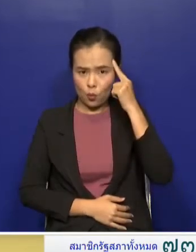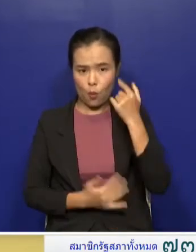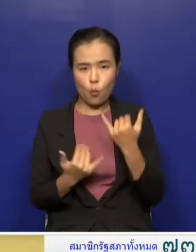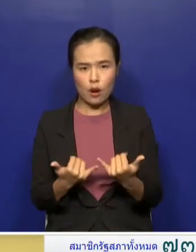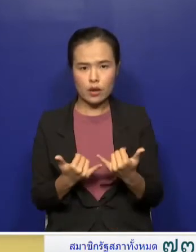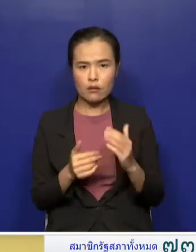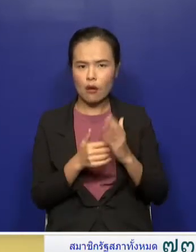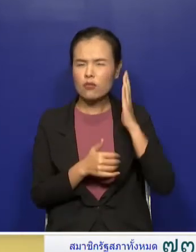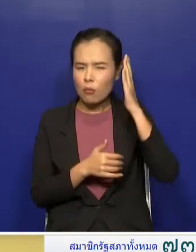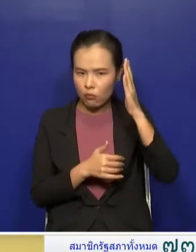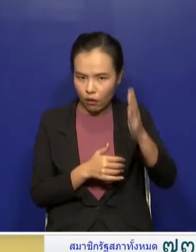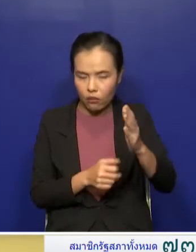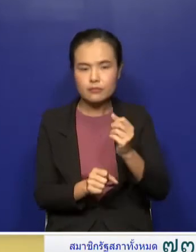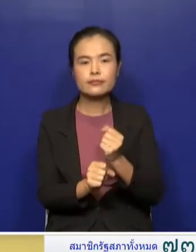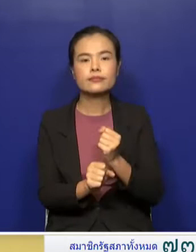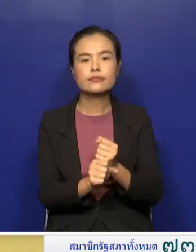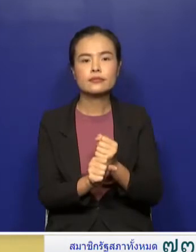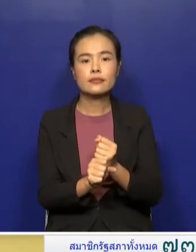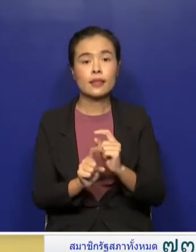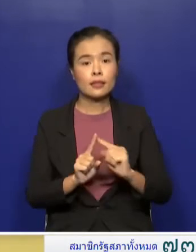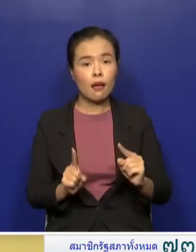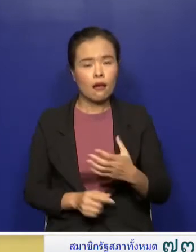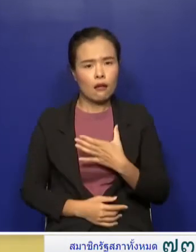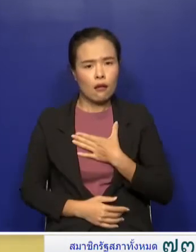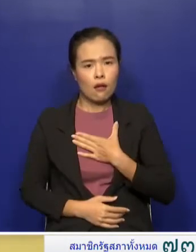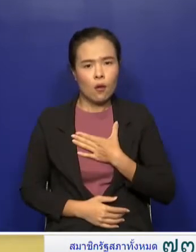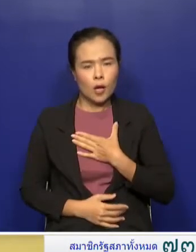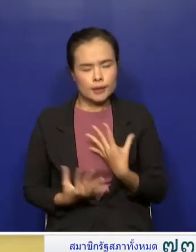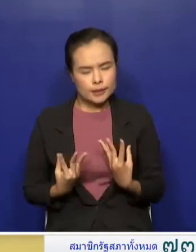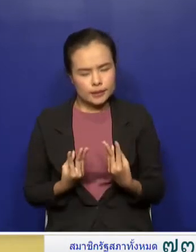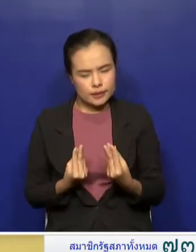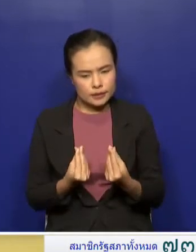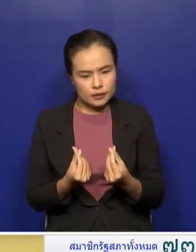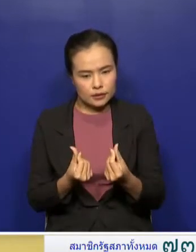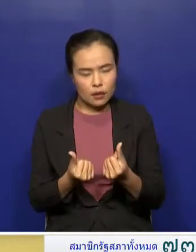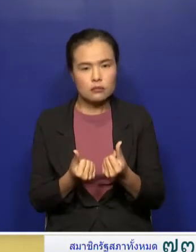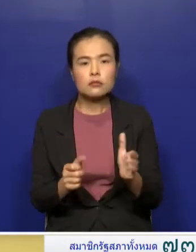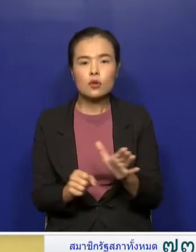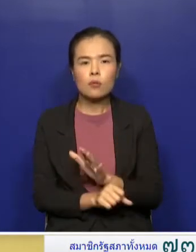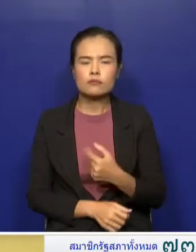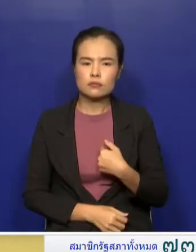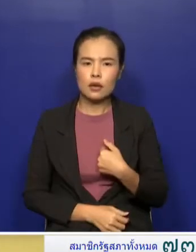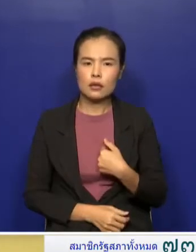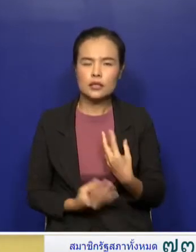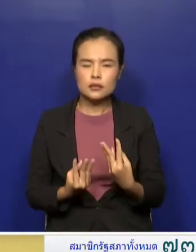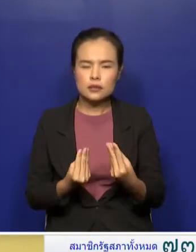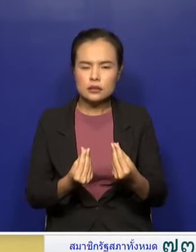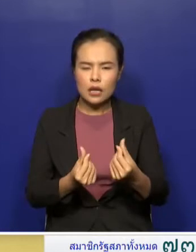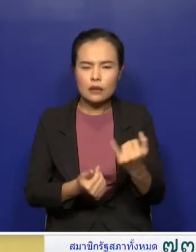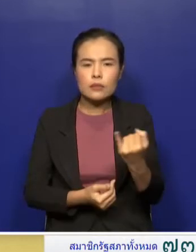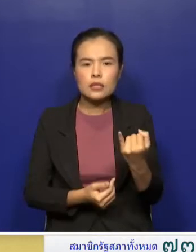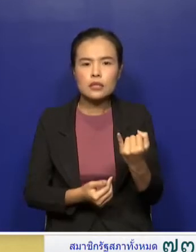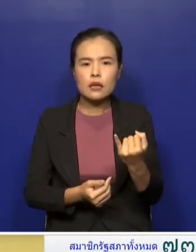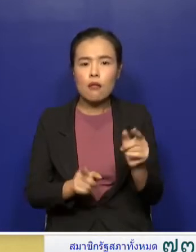นี้เราเดินหน้าไปเถอะมีแต่ถ้าหากว่าเราจะยังใช้คำรอบคอบอีกเนี่ยผมยังย้ำว่ารอบคอบเกินงามเขาจะตีความ